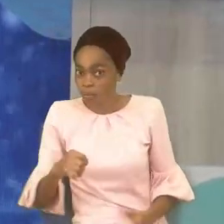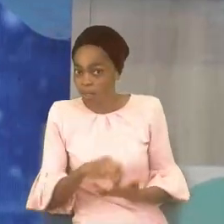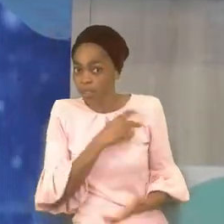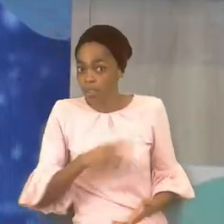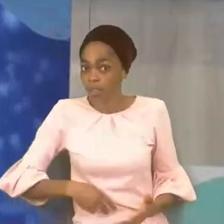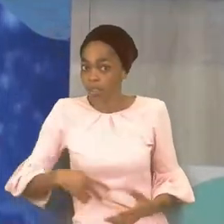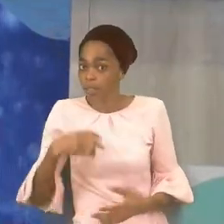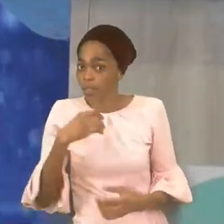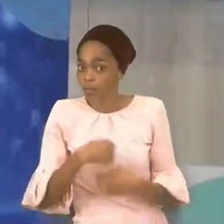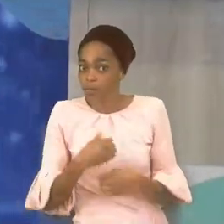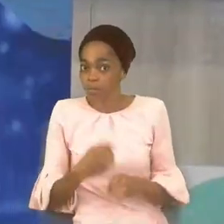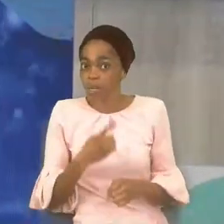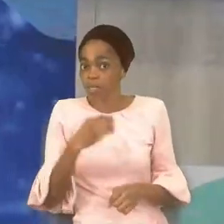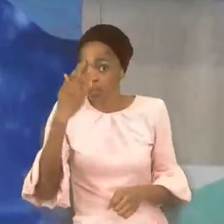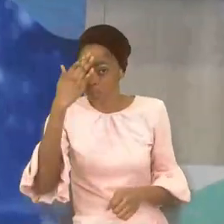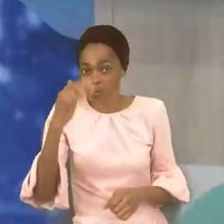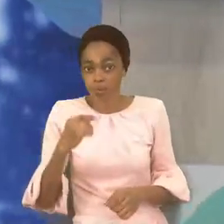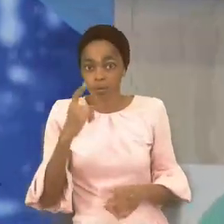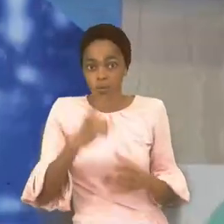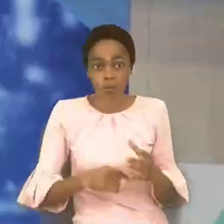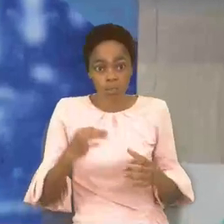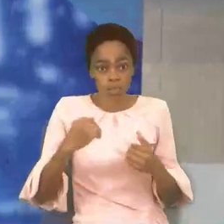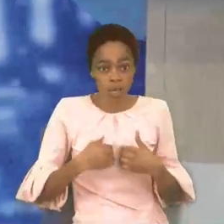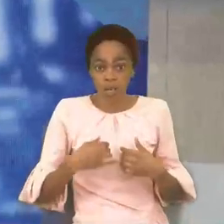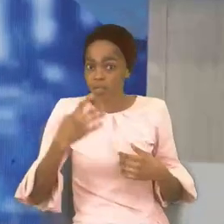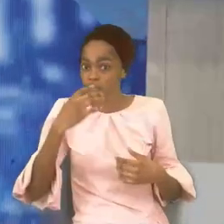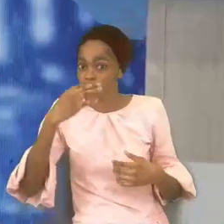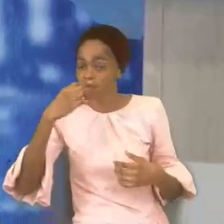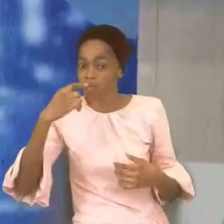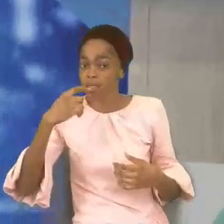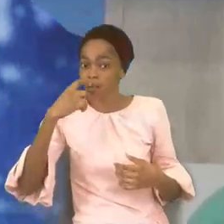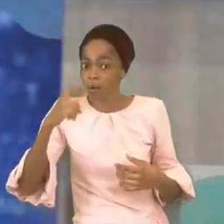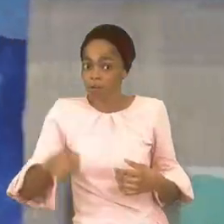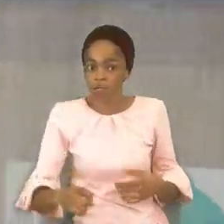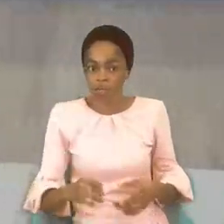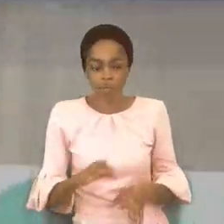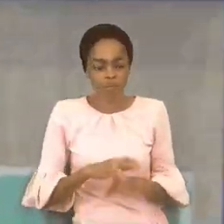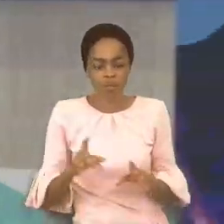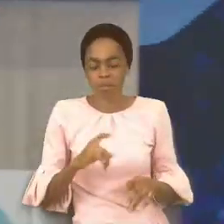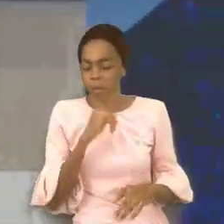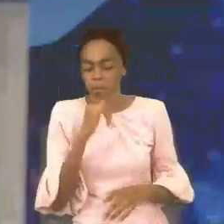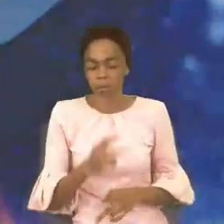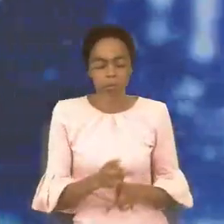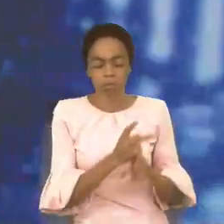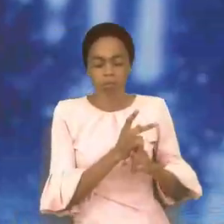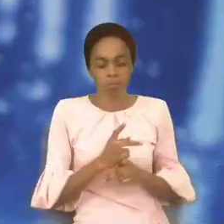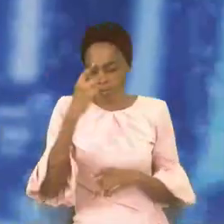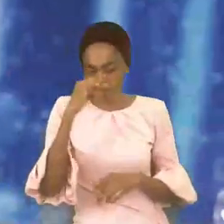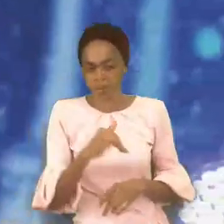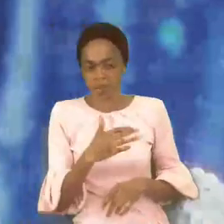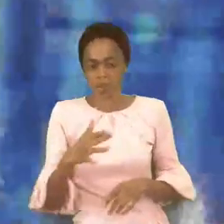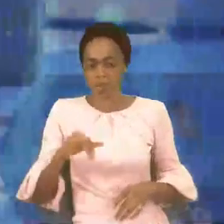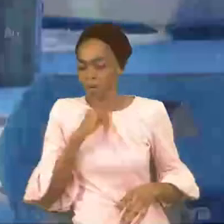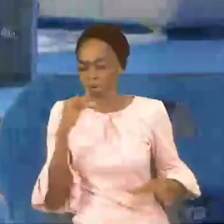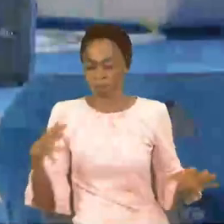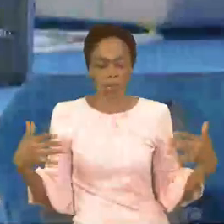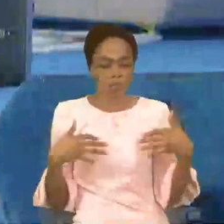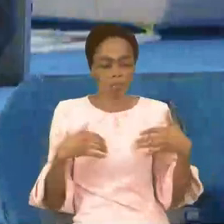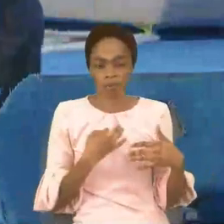que ce qu'ils décident, ils ne se soucient de personne. Ils ne se soucient d'aucun officiel, il se soucie d'aucun